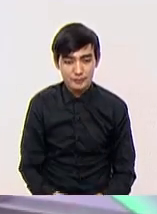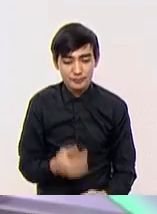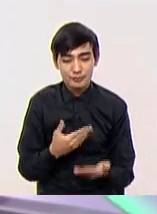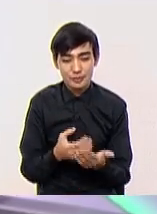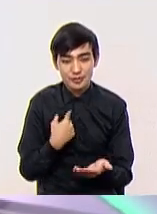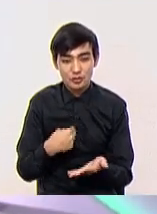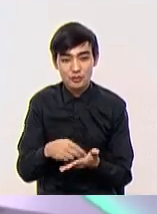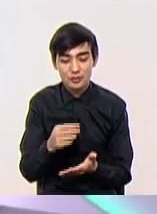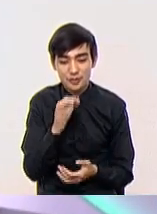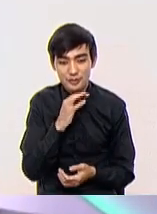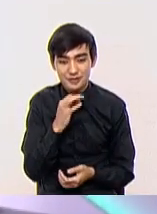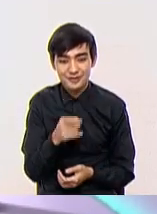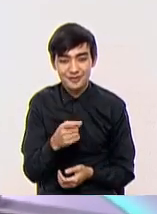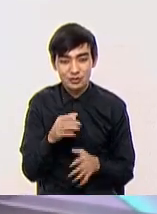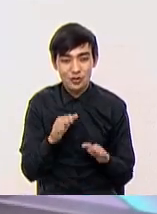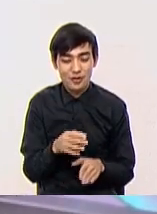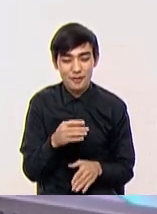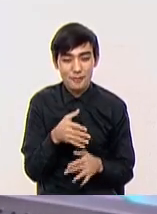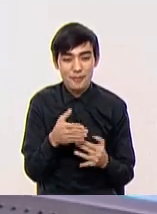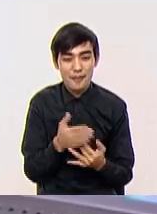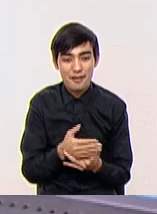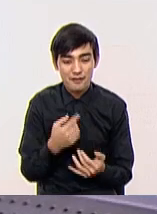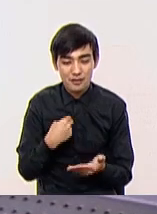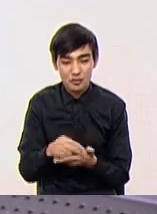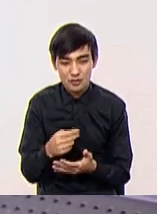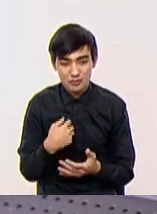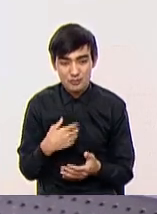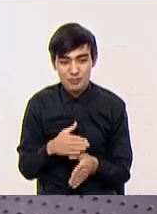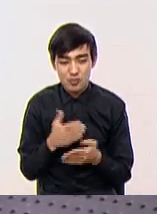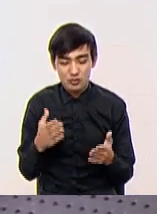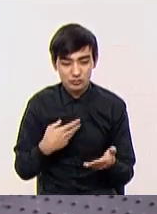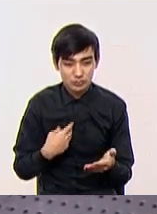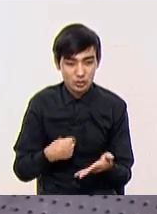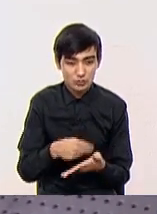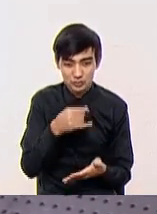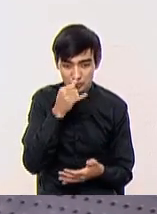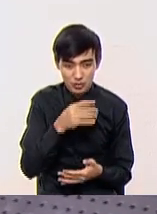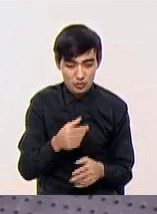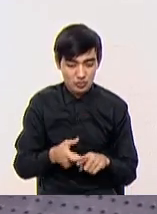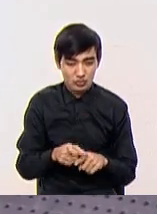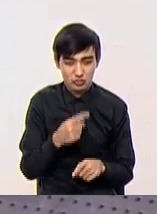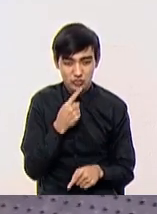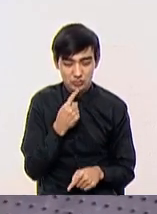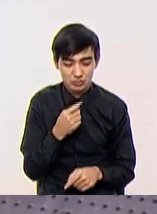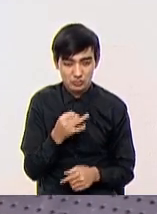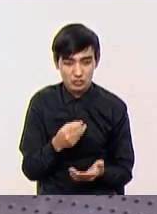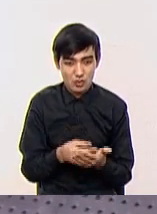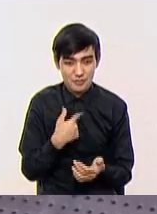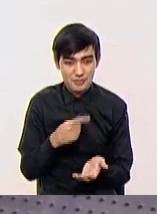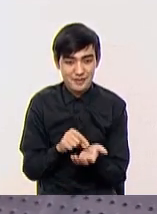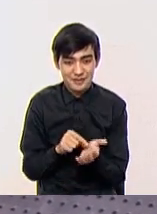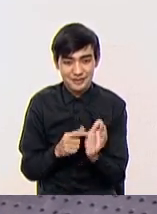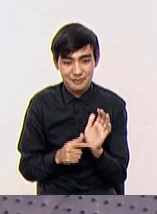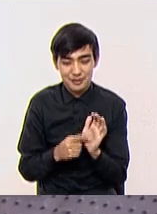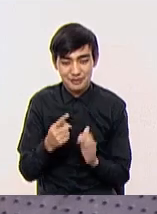алдым. Мен соның ғана тек қана жартысын ғана ала аламын. Почему мен түгелін төлей алмаймын? Ол маған өте қиын. Мен пенсиям